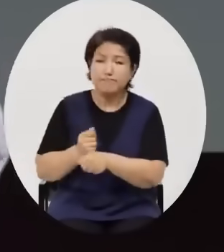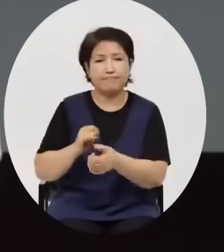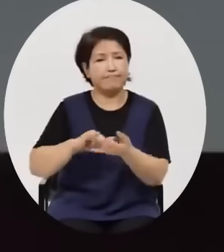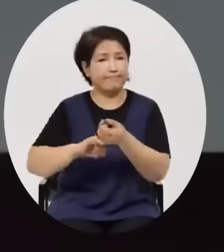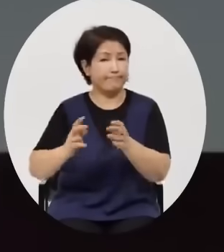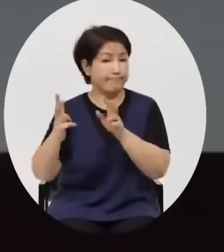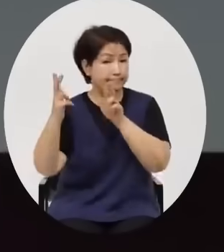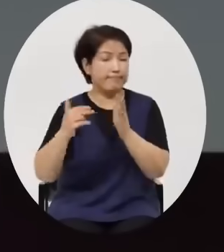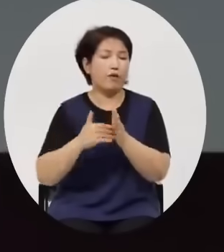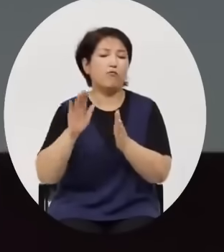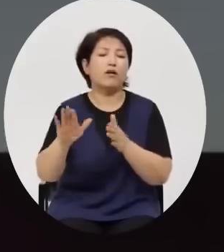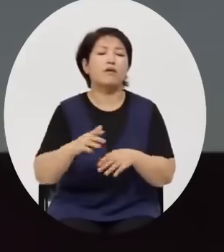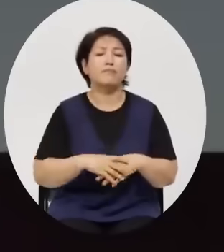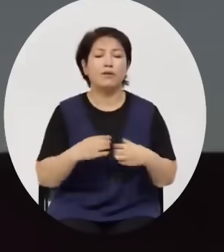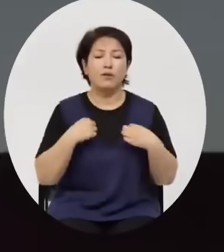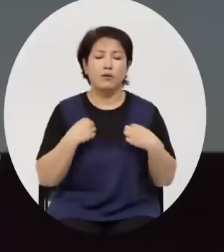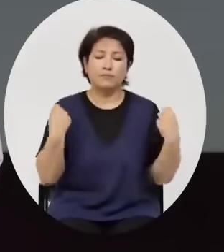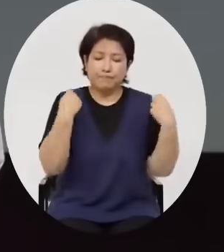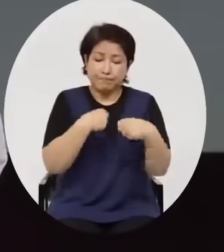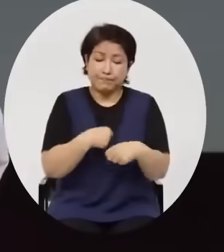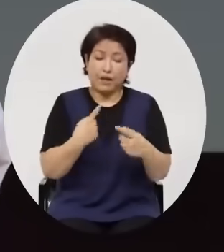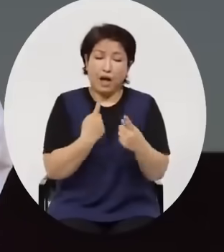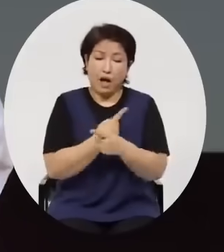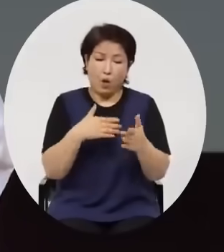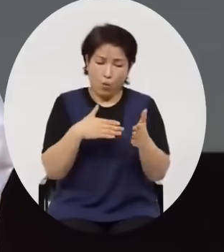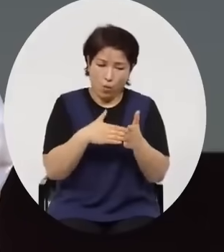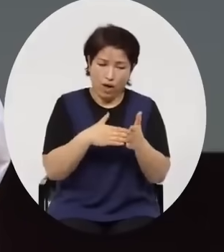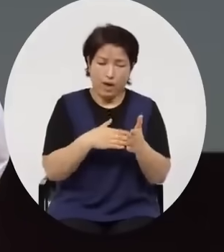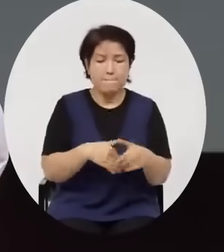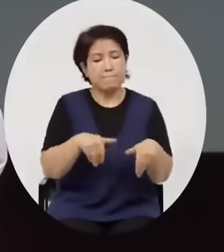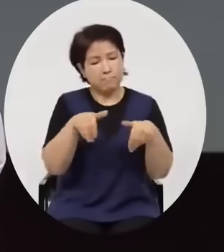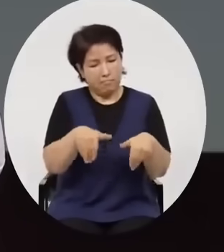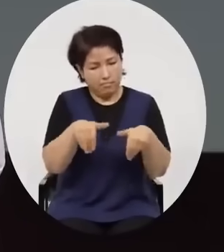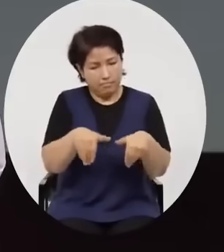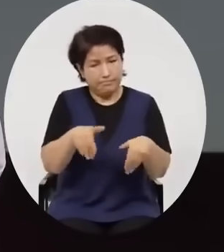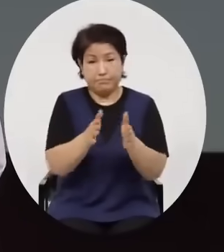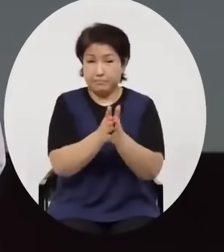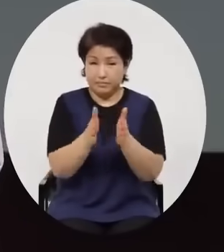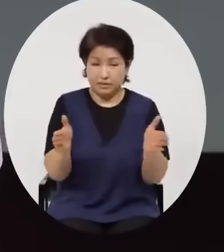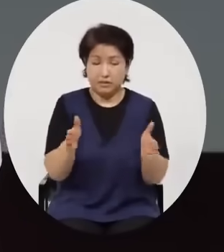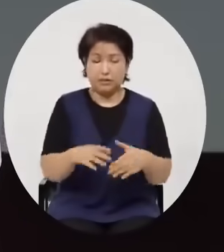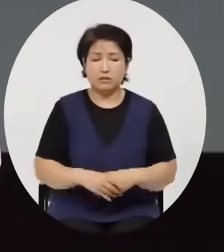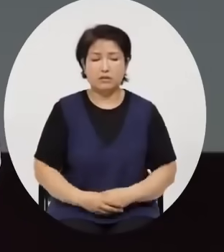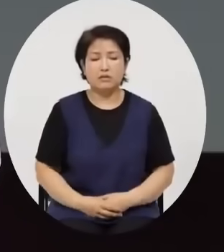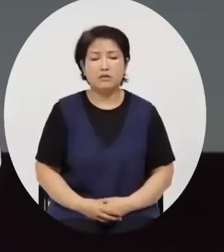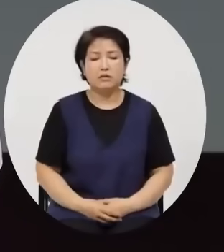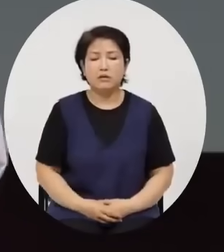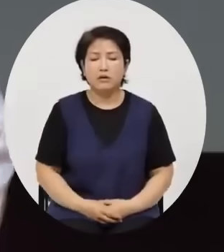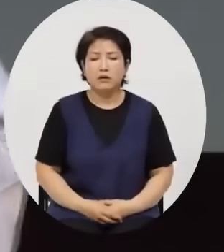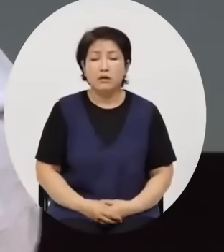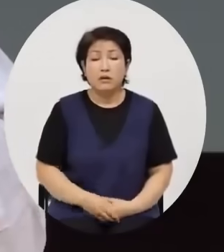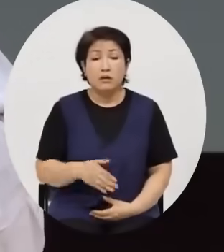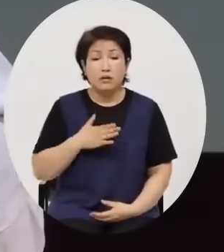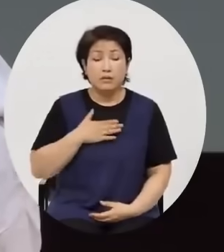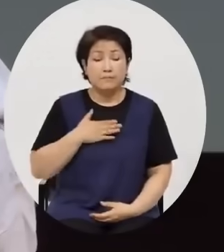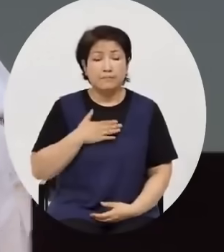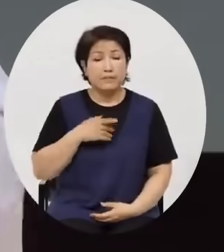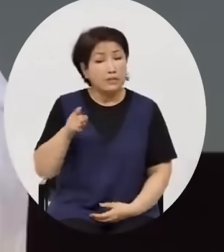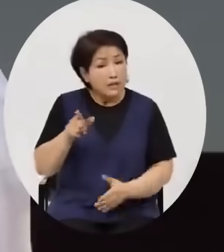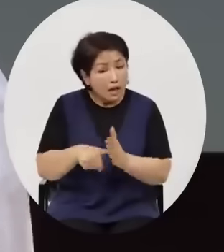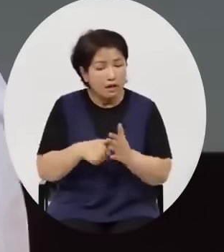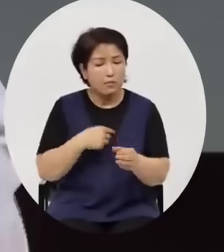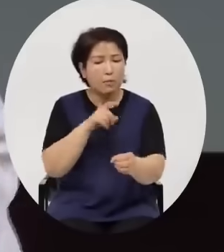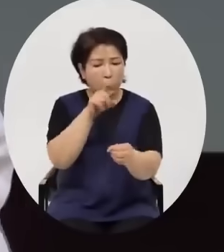이제 다 옷을 속복을 입고 이제 머슴살이를 한단 말이에요. 그럼 나는 그때